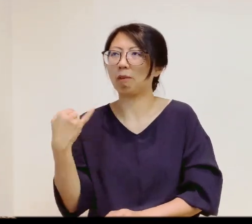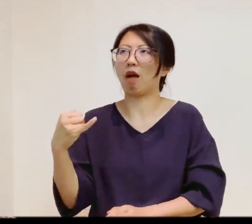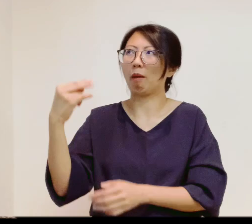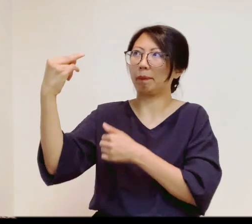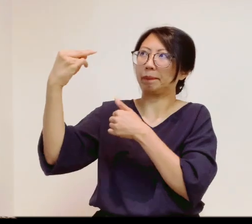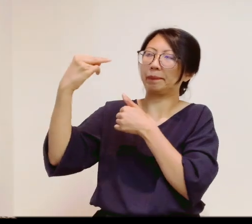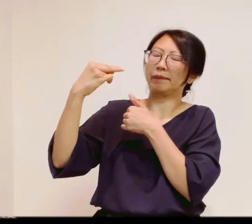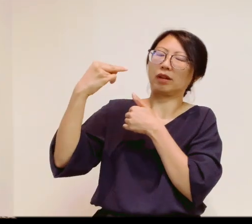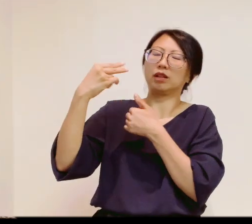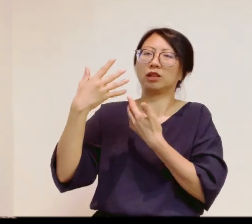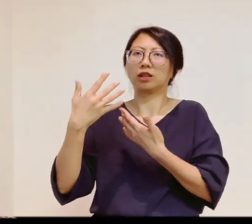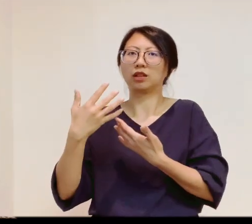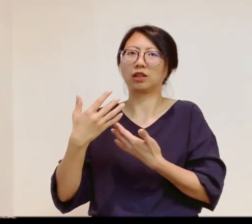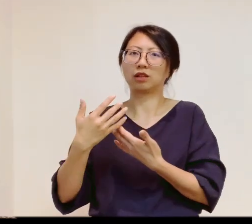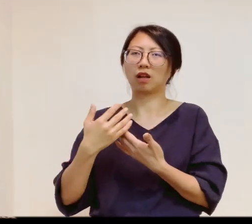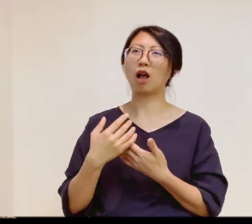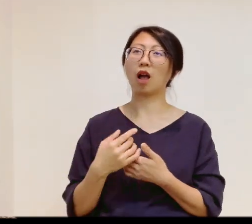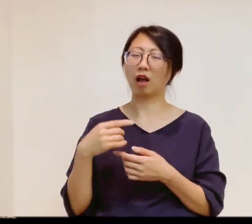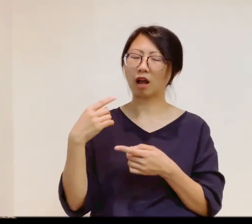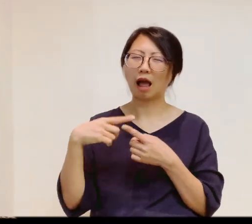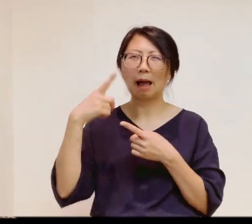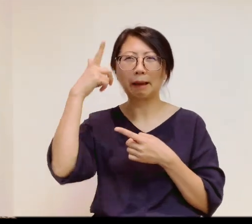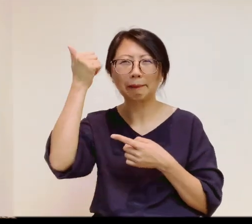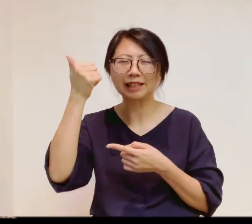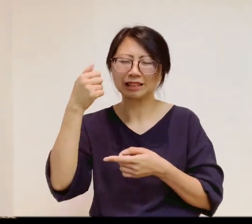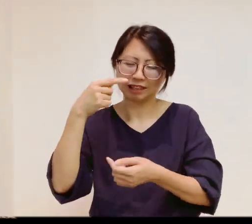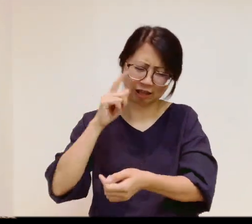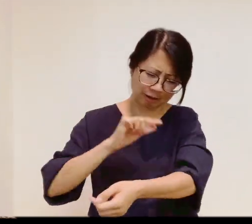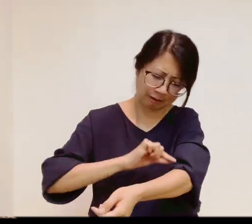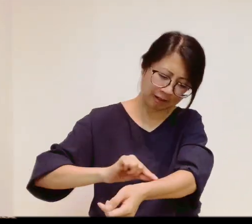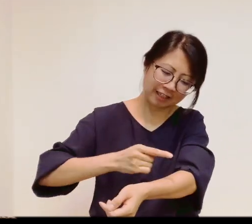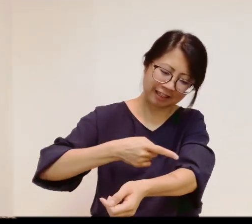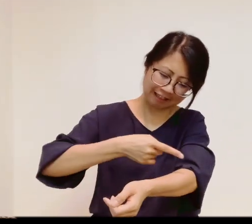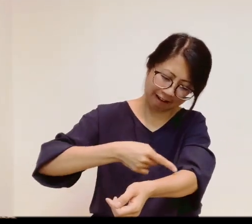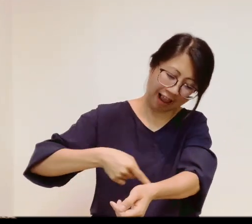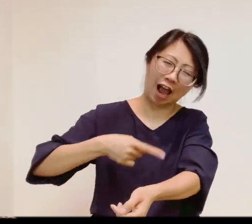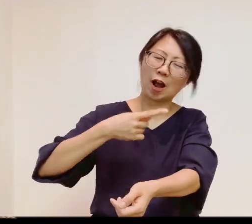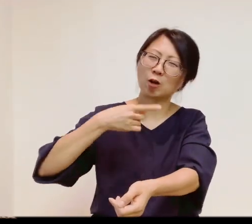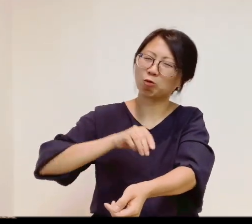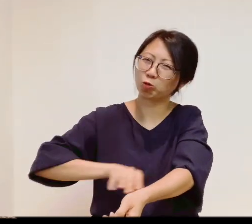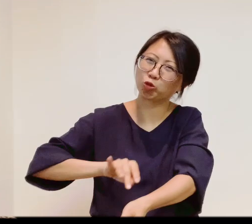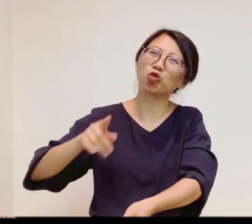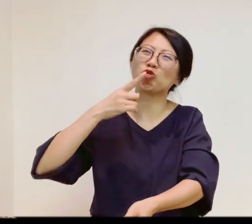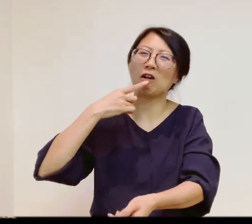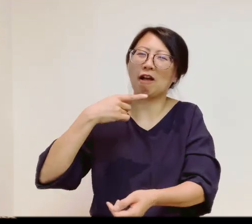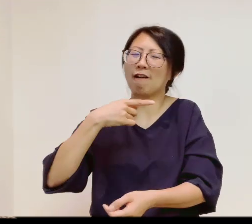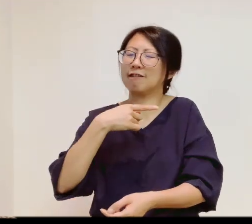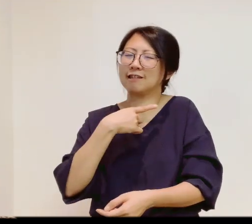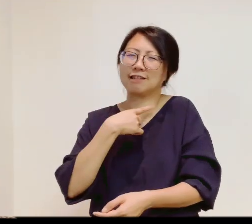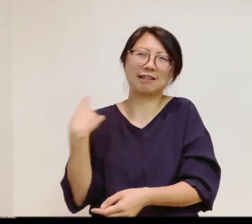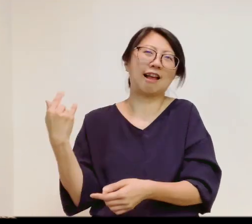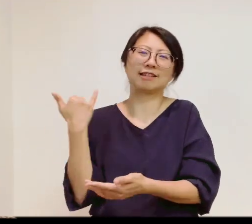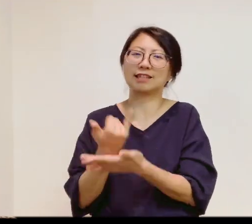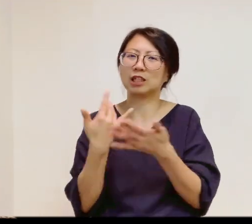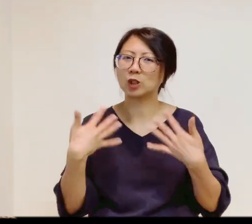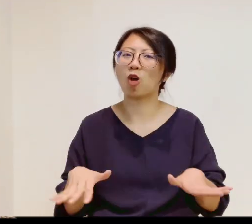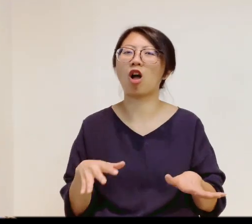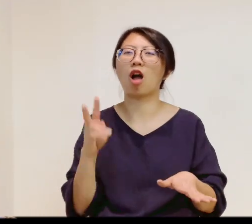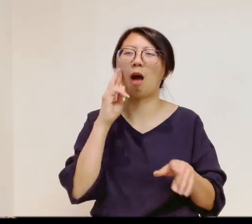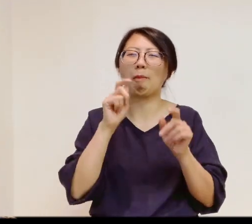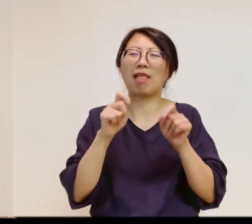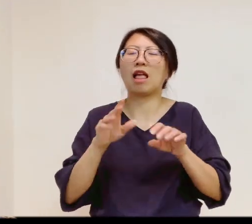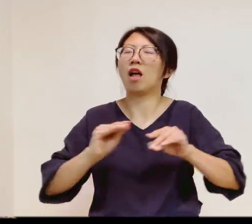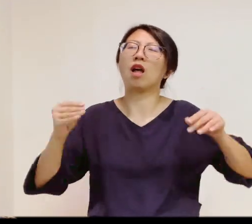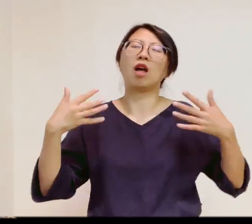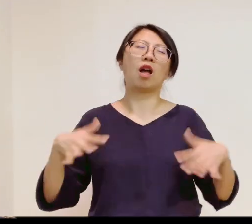計嘅。因為對佢哋嚟講咧，死反而係一種即係解脱嘅，而唔喺裏邊咧係繼續 即係接受即係折磨。咁所以佢後來去到譬如